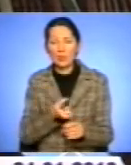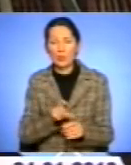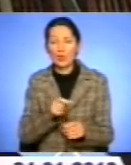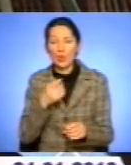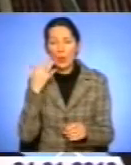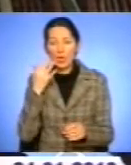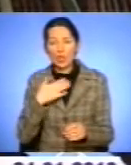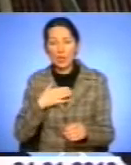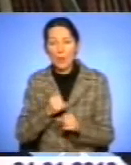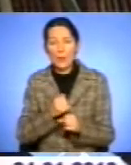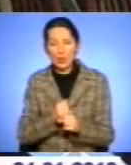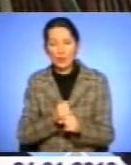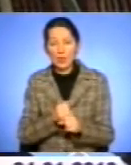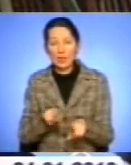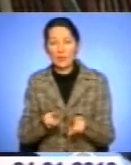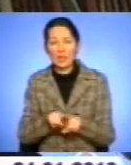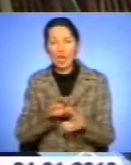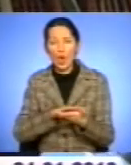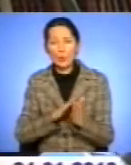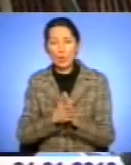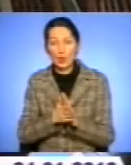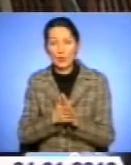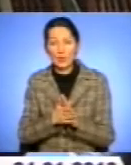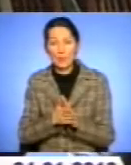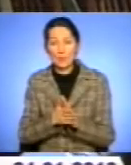зараз. Це Лубок, таке